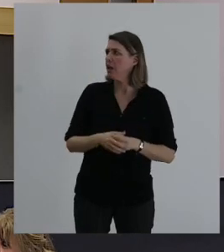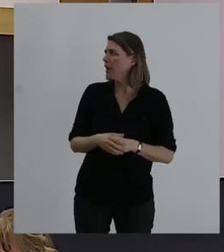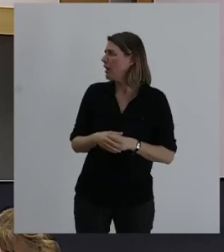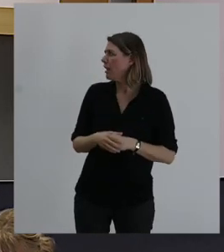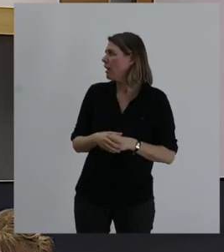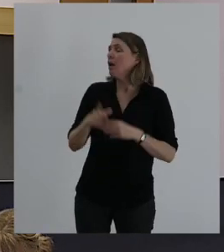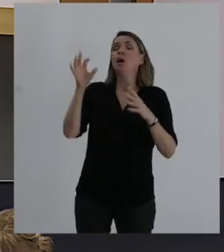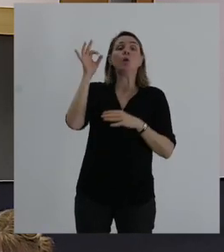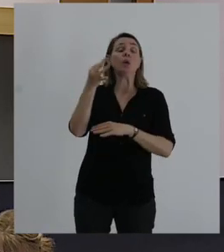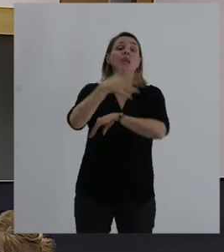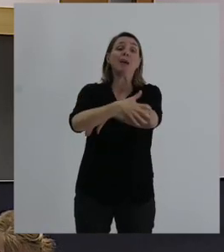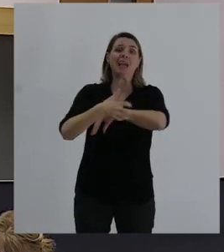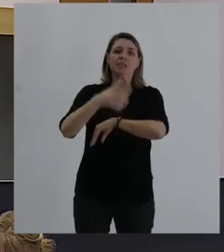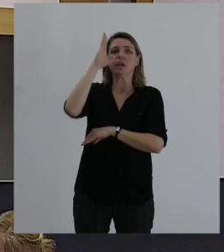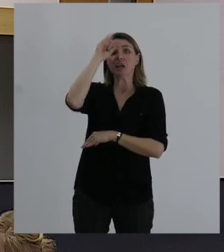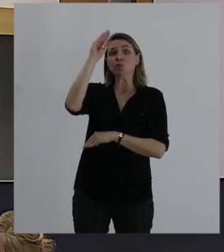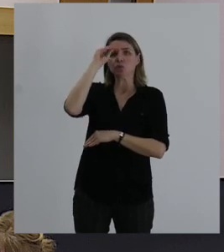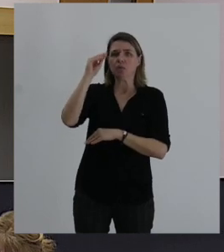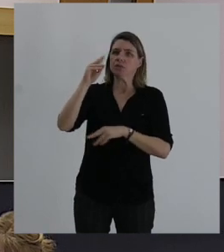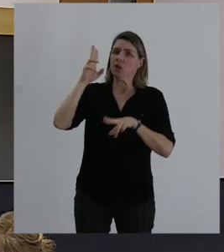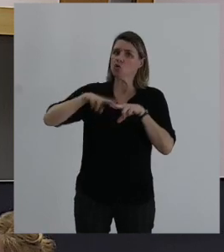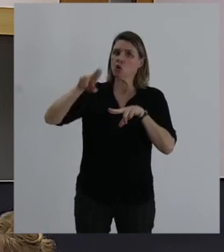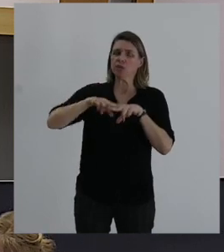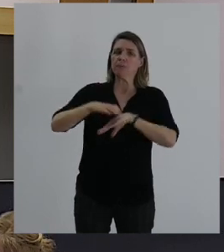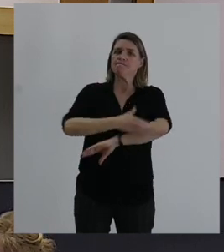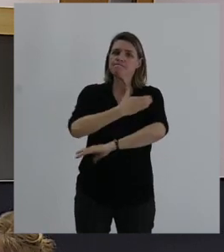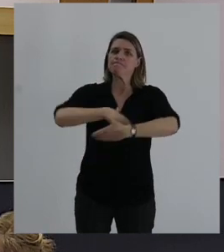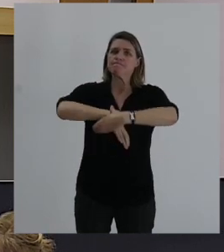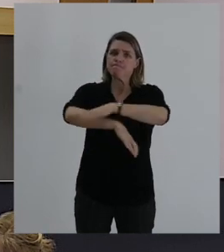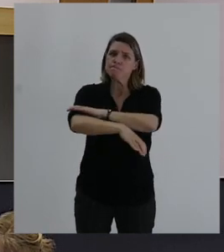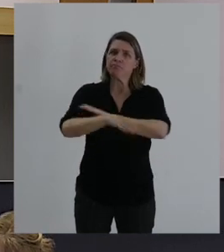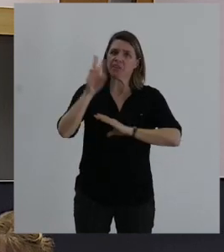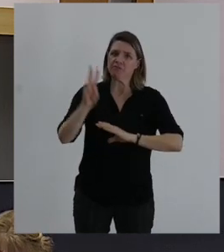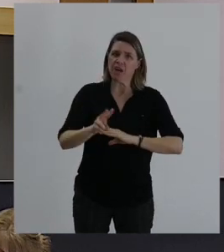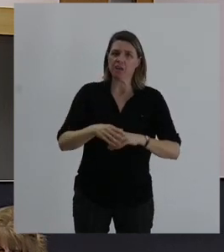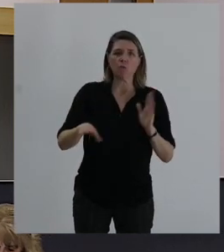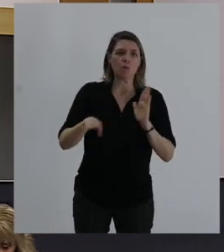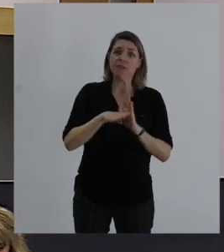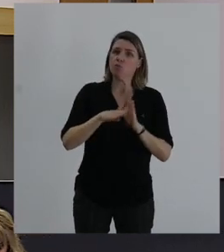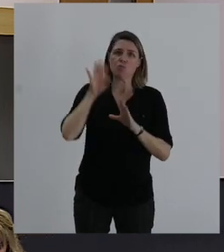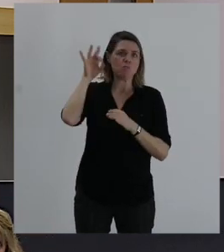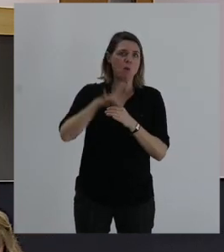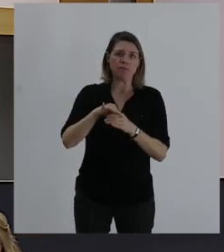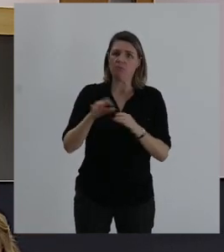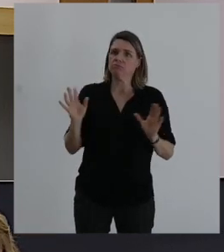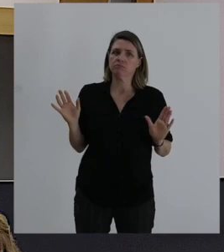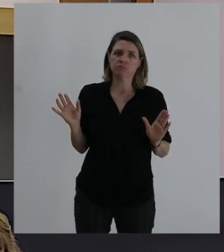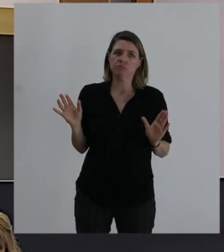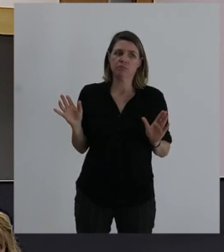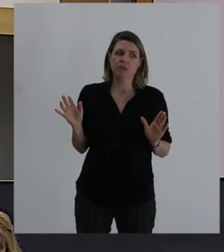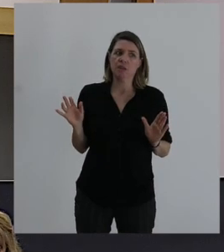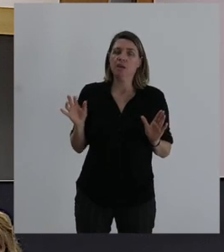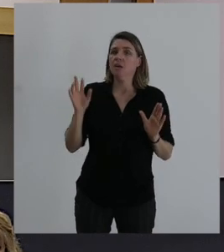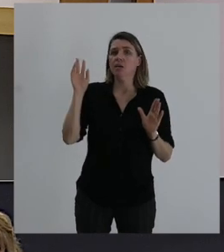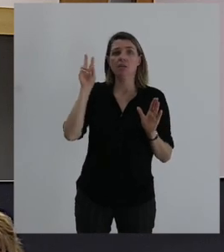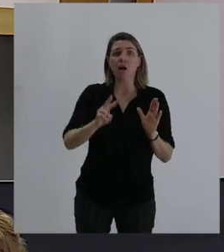Alors oui, la précarité étudiante, c'est un chantier qu'on a pris à bras le corps dès le début du mandat, en fait. Donc je ne reviens pas sur tout ce